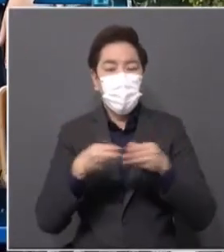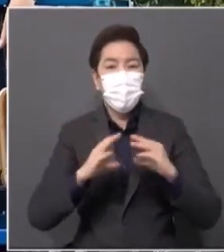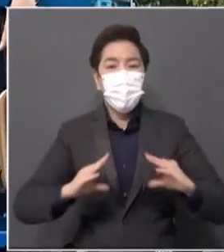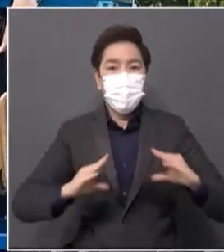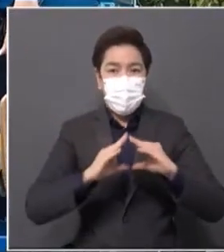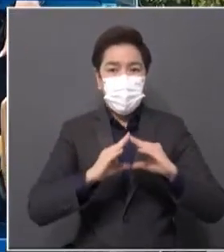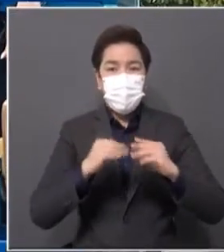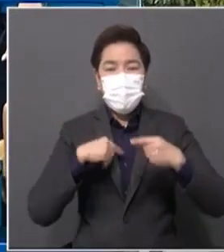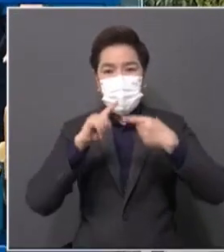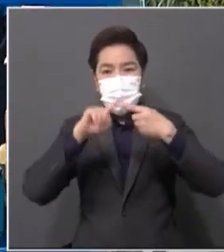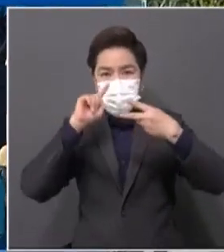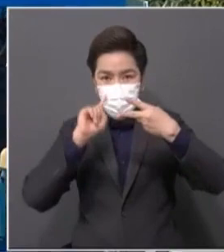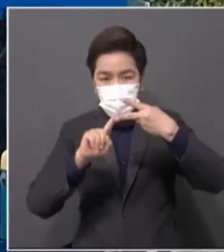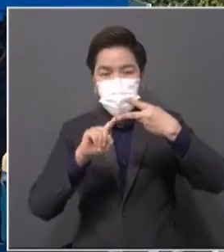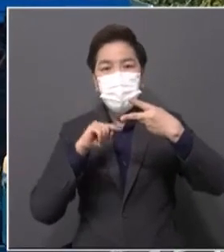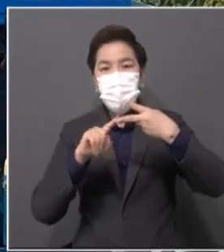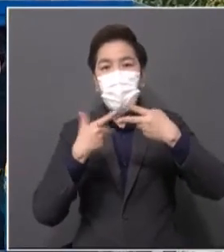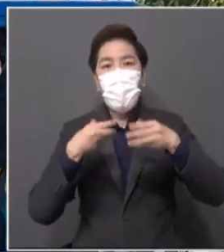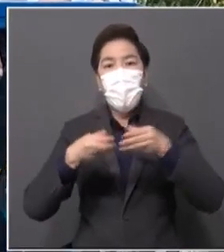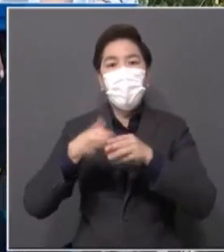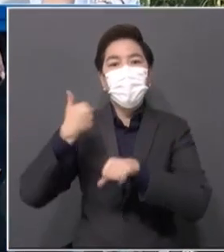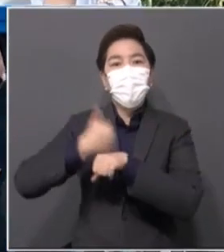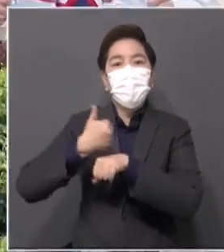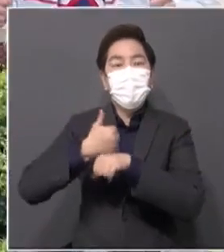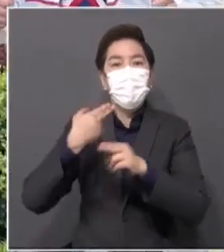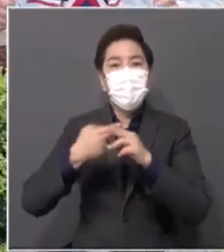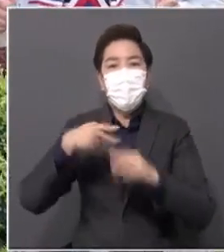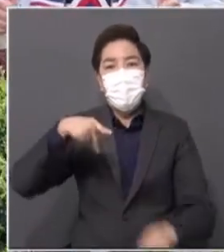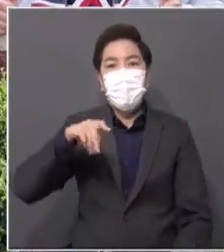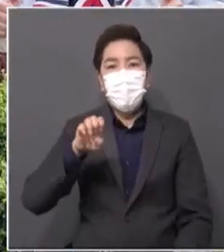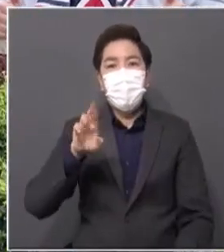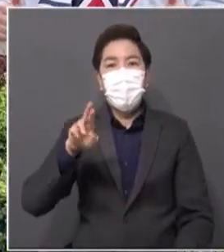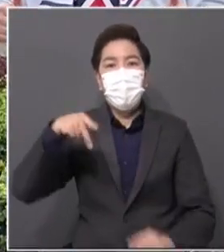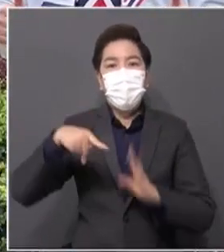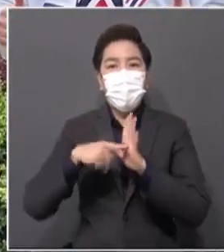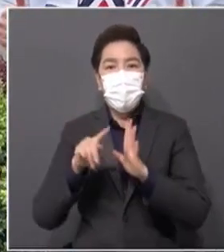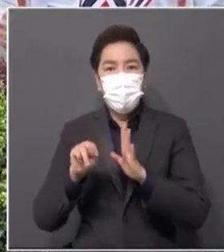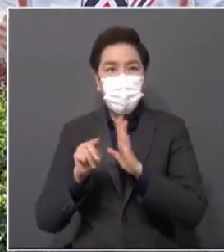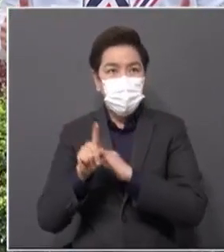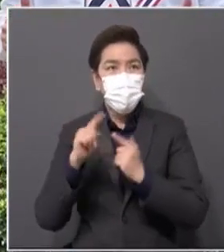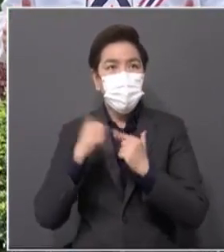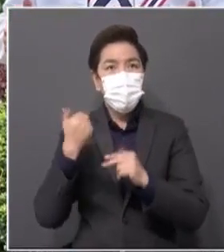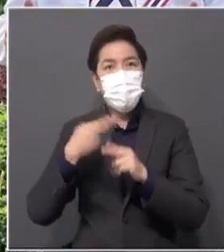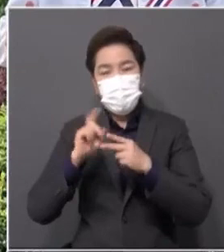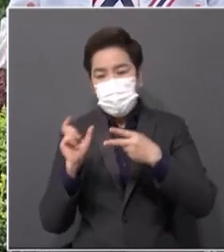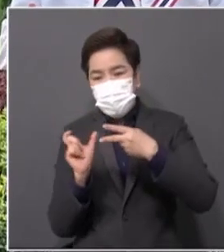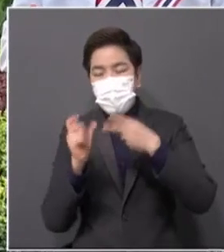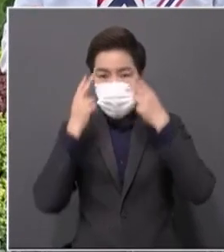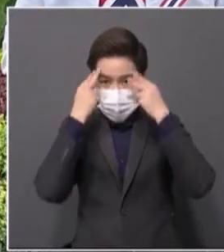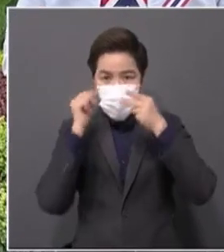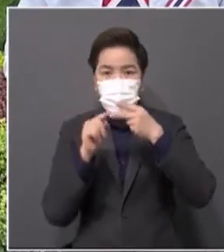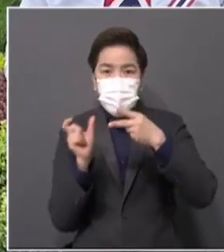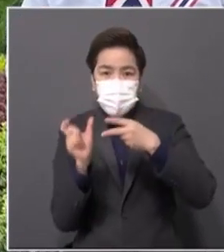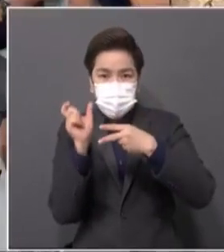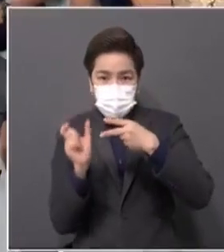ของพรรครวมไทยสร้างชาติมีอีกหนึ่งชื่อนั่นก็คือหัวหน้าพรรคนั่นเองคุณพีระพันธ์สาลีรัตนวิภาคเป็นอีกหนึ่งแคนดิเดตนายก